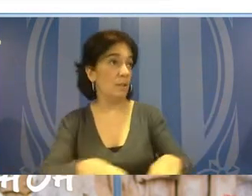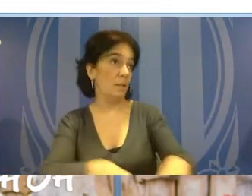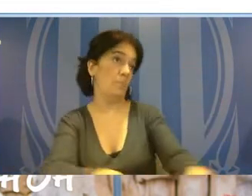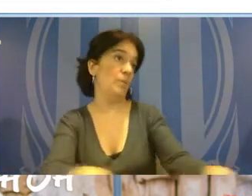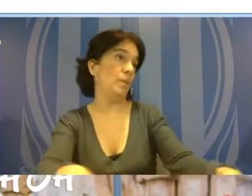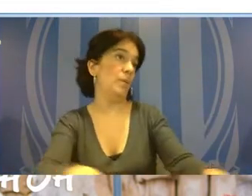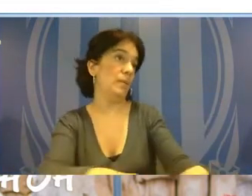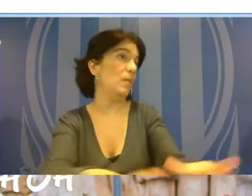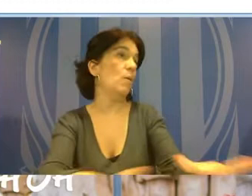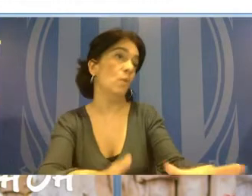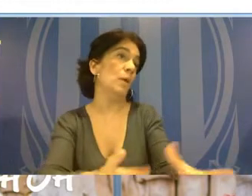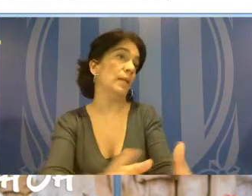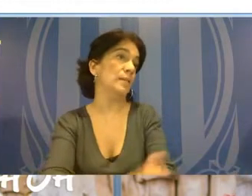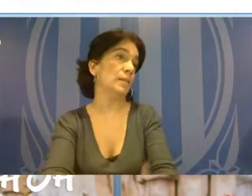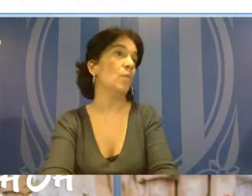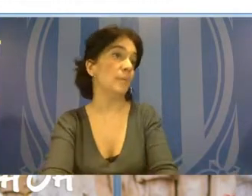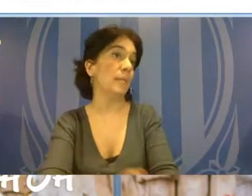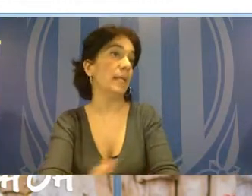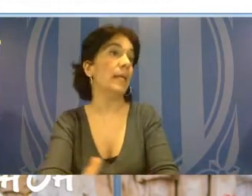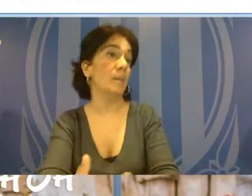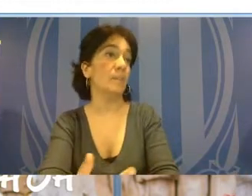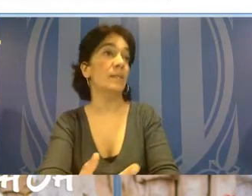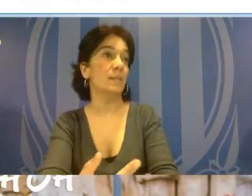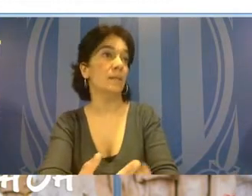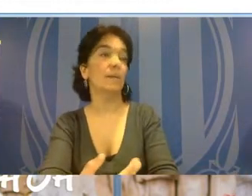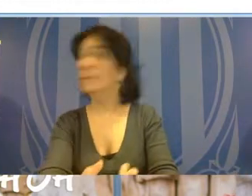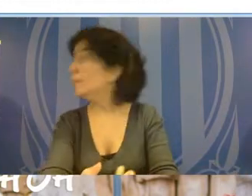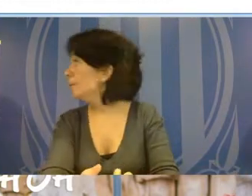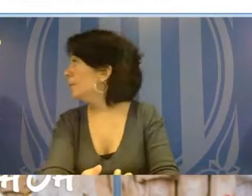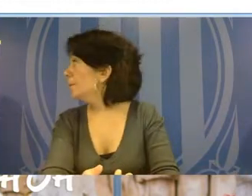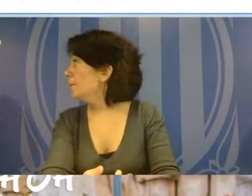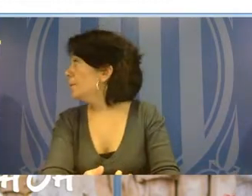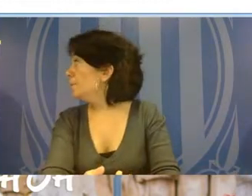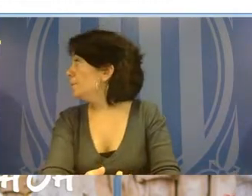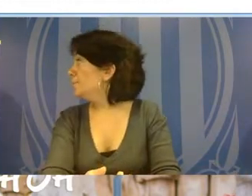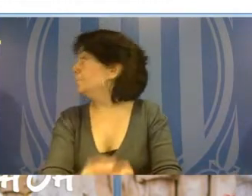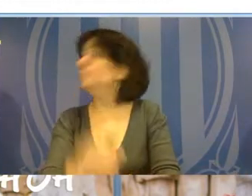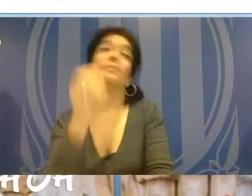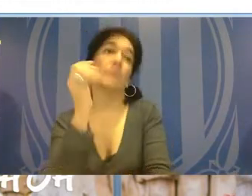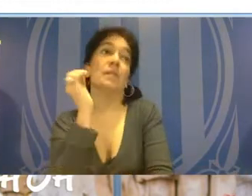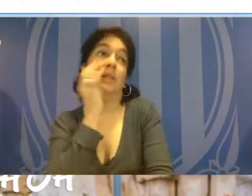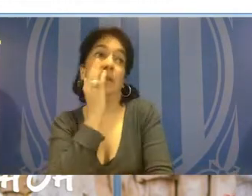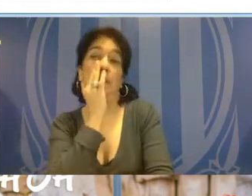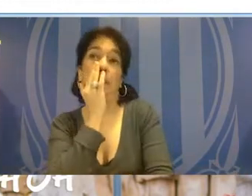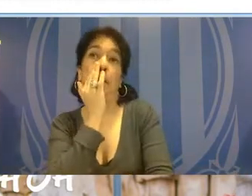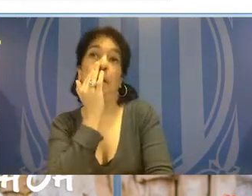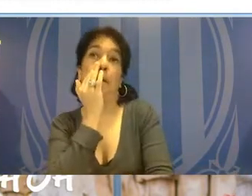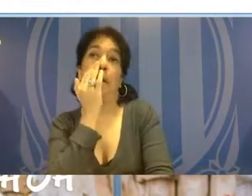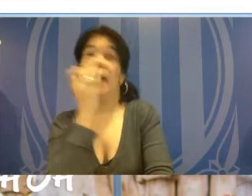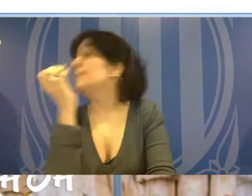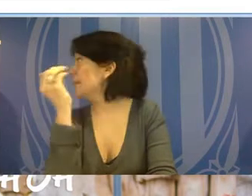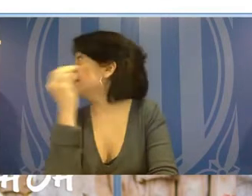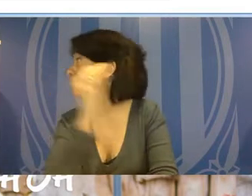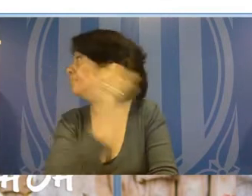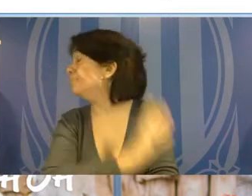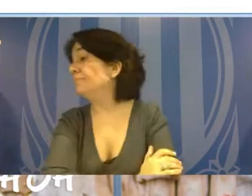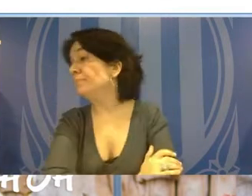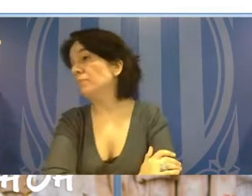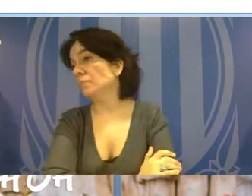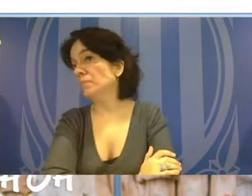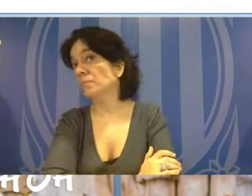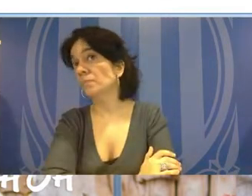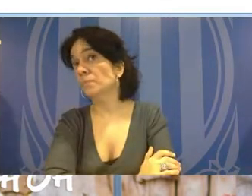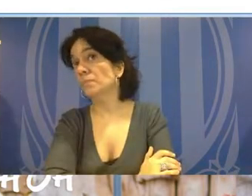mencionis protagonista o artista convidat d'aquell mes. Això acabarà arribant, Raquel, però ens cal trencar una sèrie de murs. Per